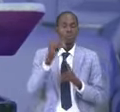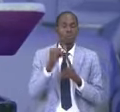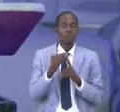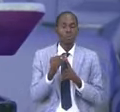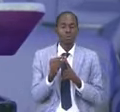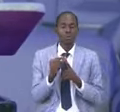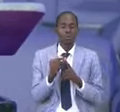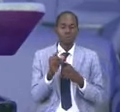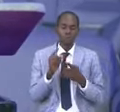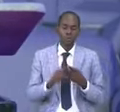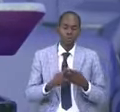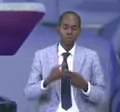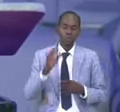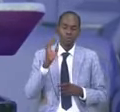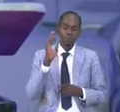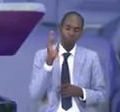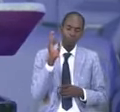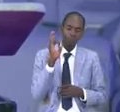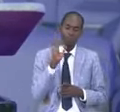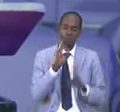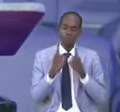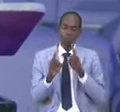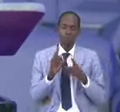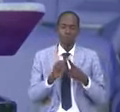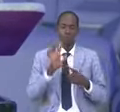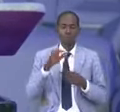pour parler à ton cœur